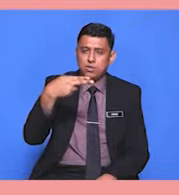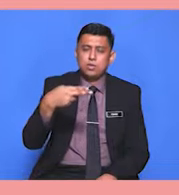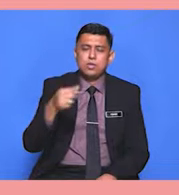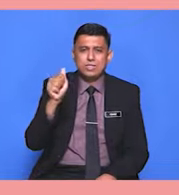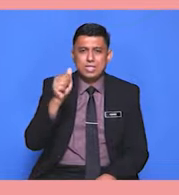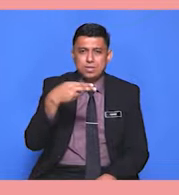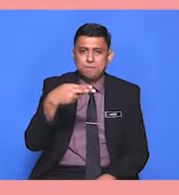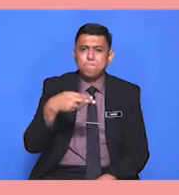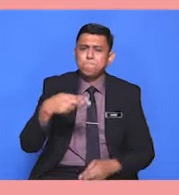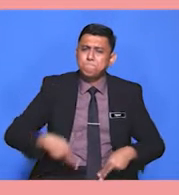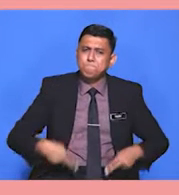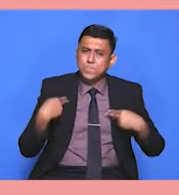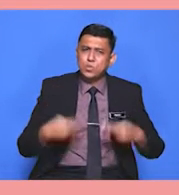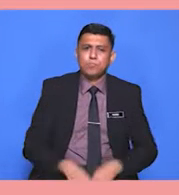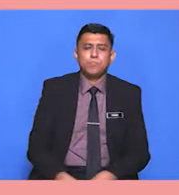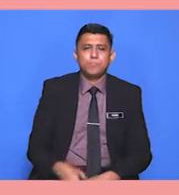hidup.